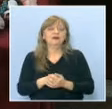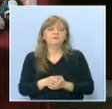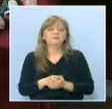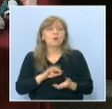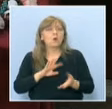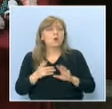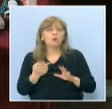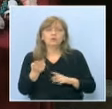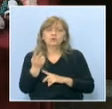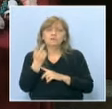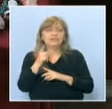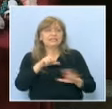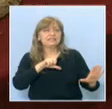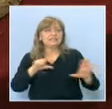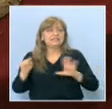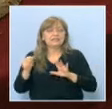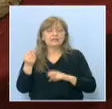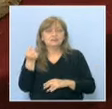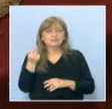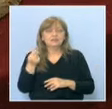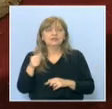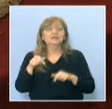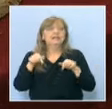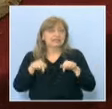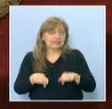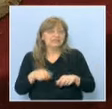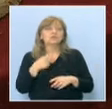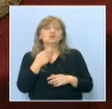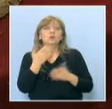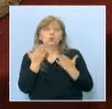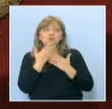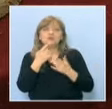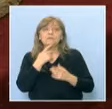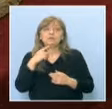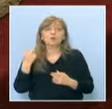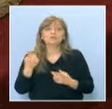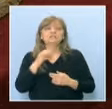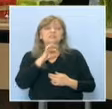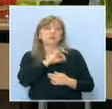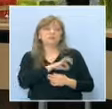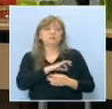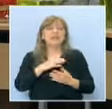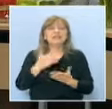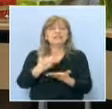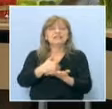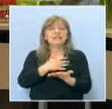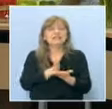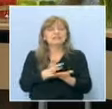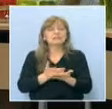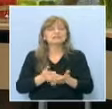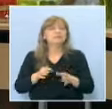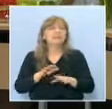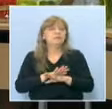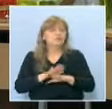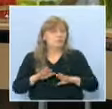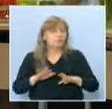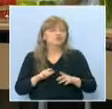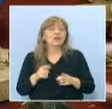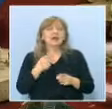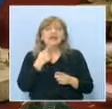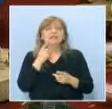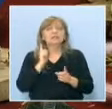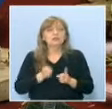Около 2700 лева, които всъщност едва тази учебна година успяхме вече да разпределим окончателно, за да